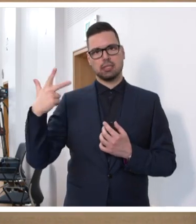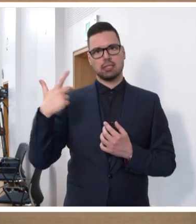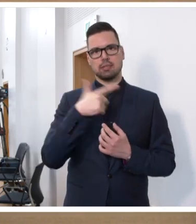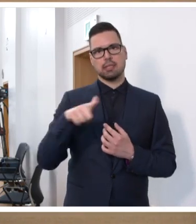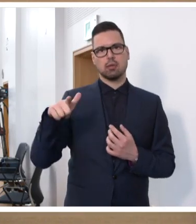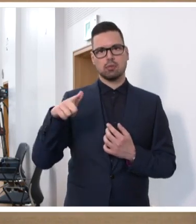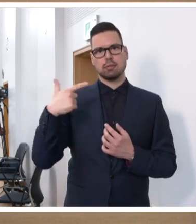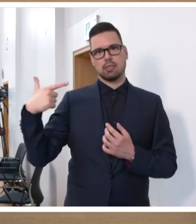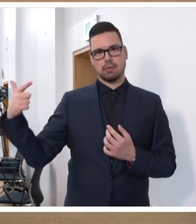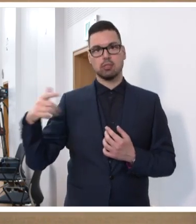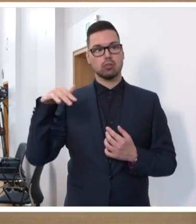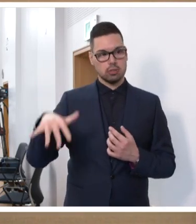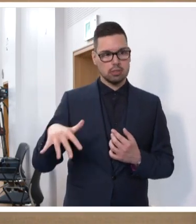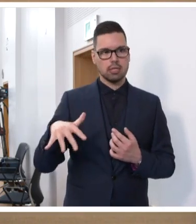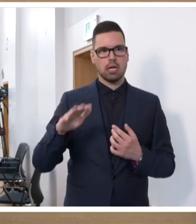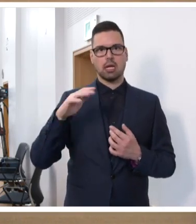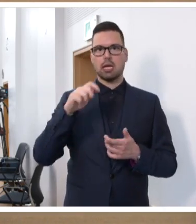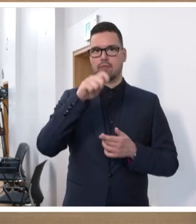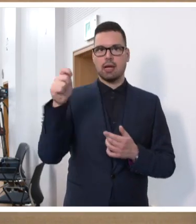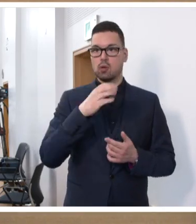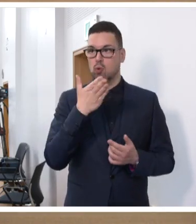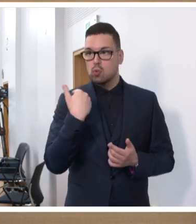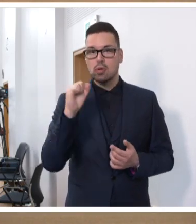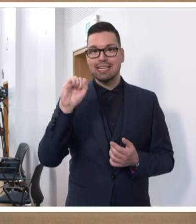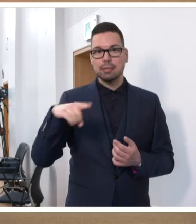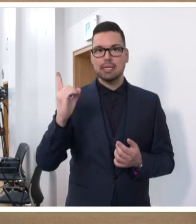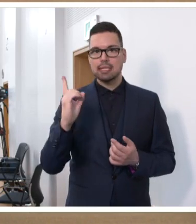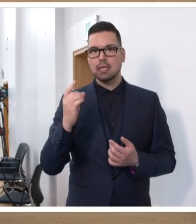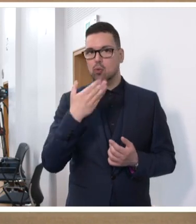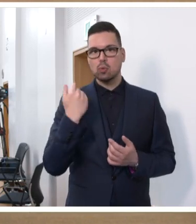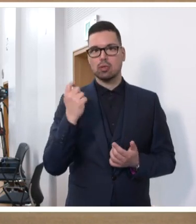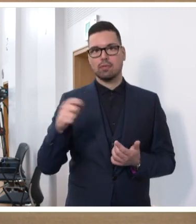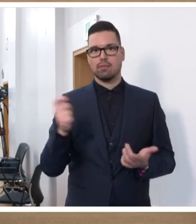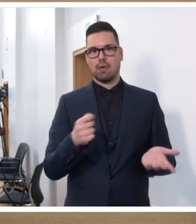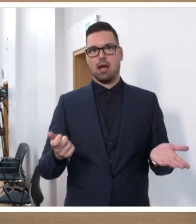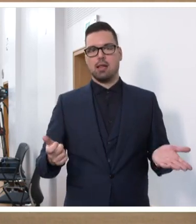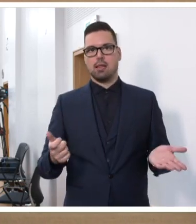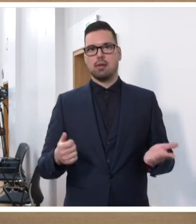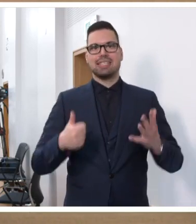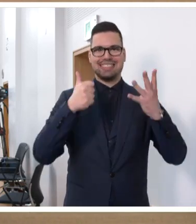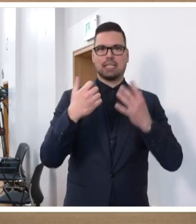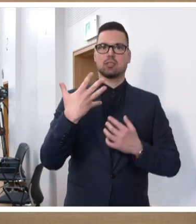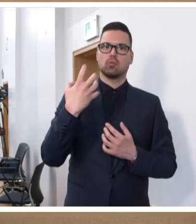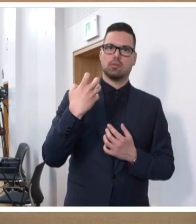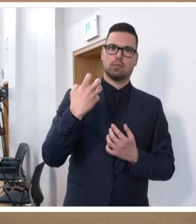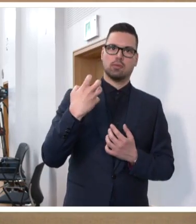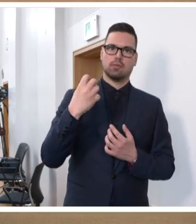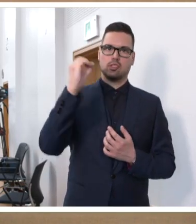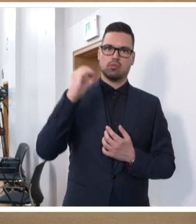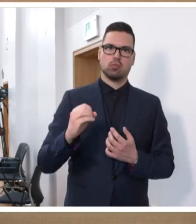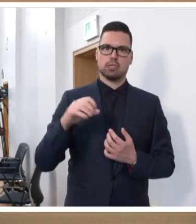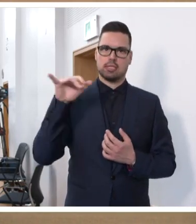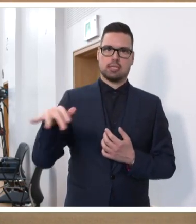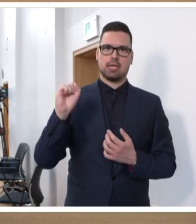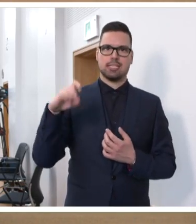56,5% der Wähler, die ihre Stimme abgaben, die SPD nicht gewählt. Im Landtag sitzen aber 56,9% Abgeordneten der